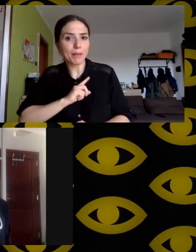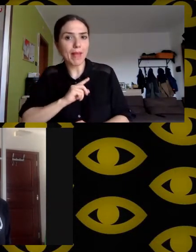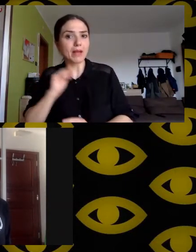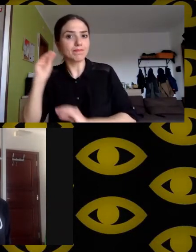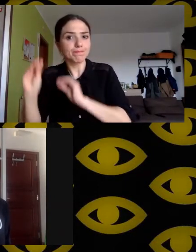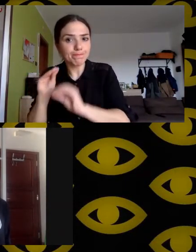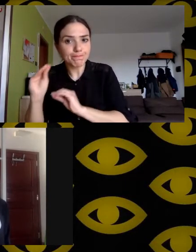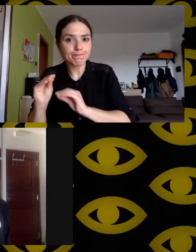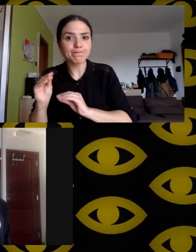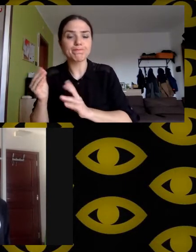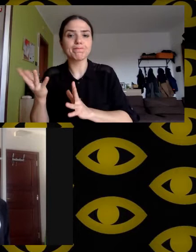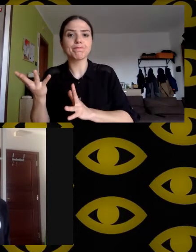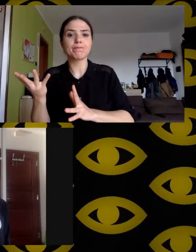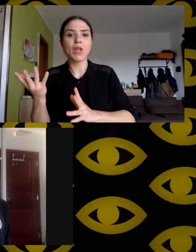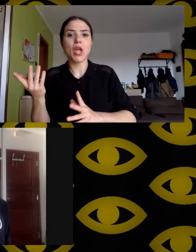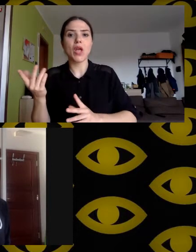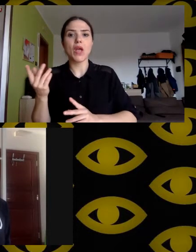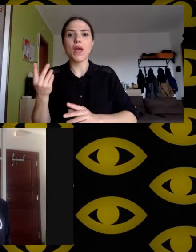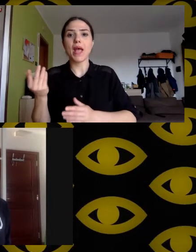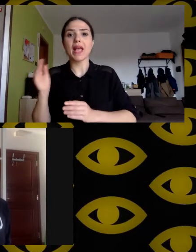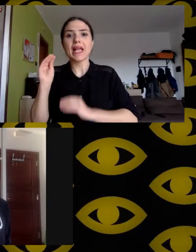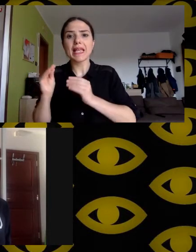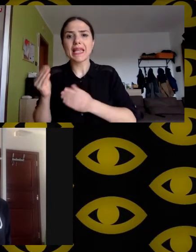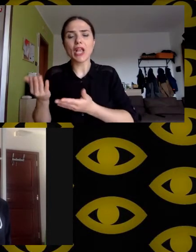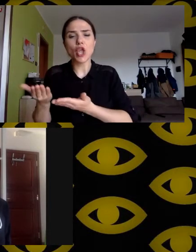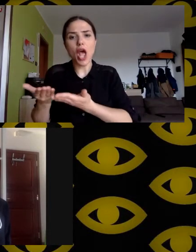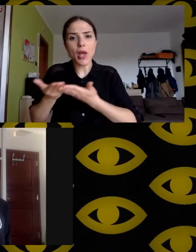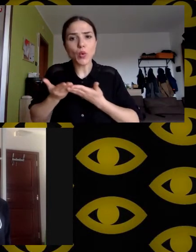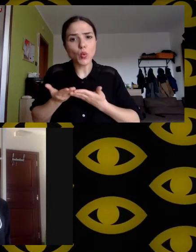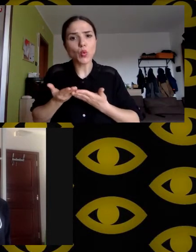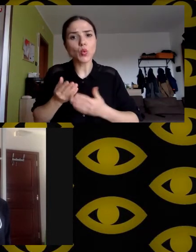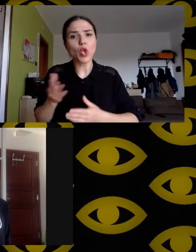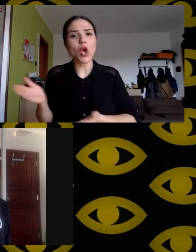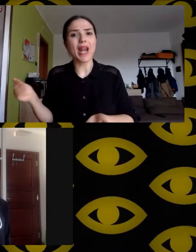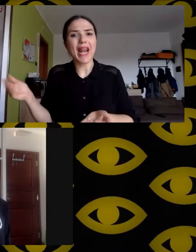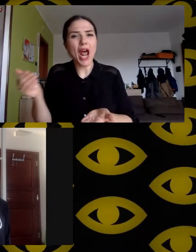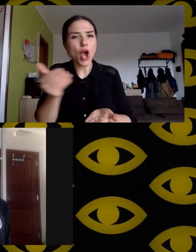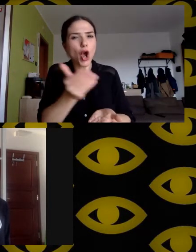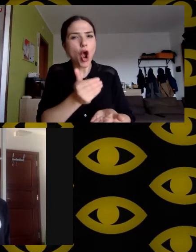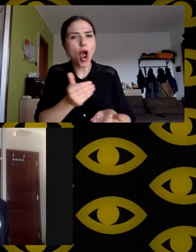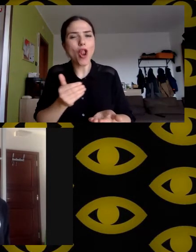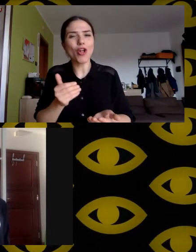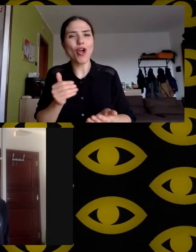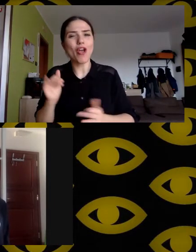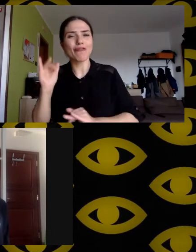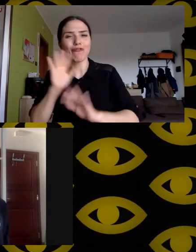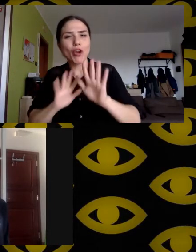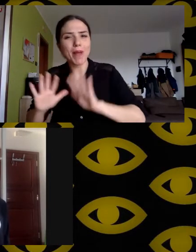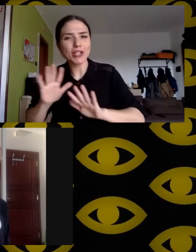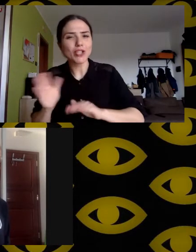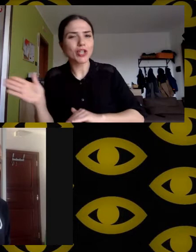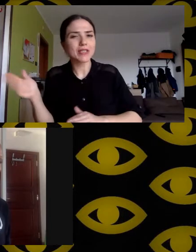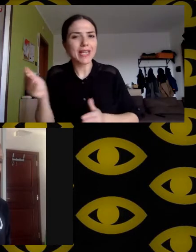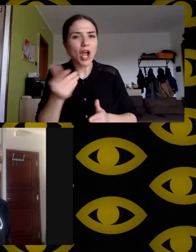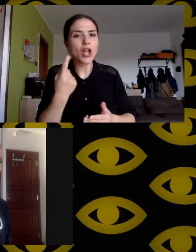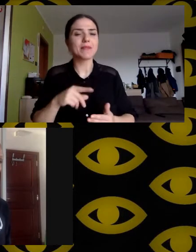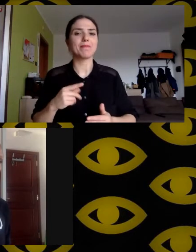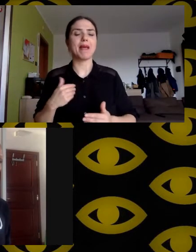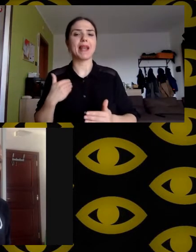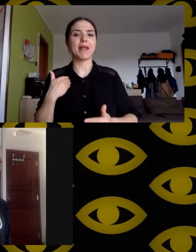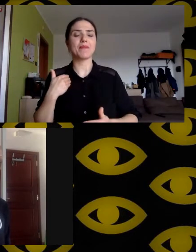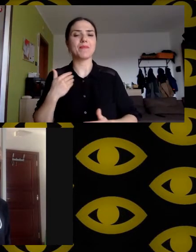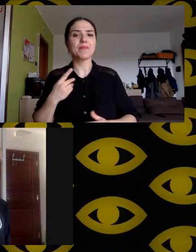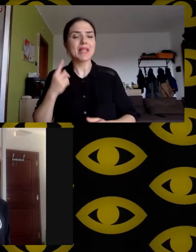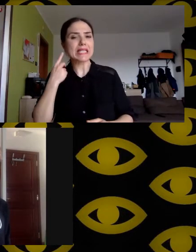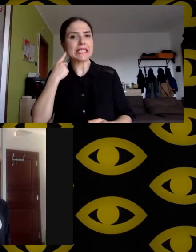i loro modi di vedere, li faccio sempre miei. Quindi raccolgo notizie, informazioni e sento di crescere attraverso